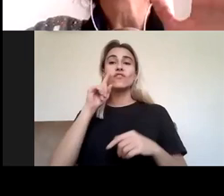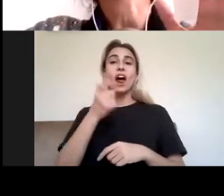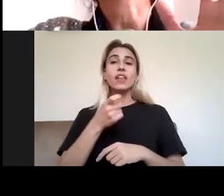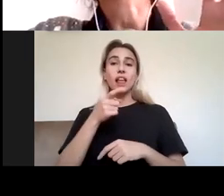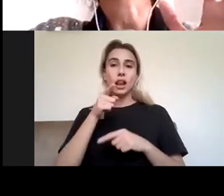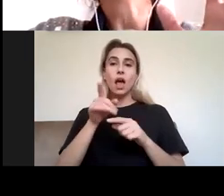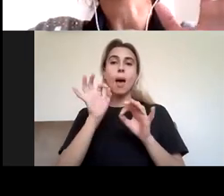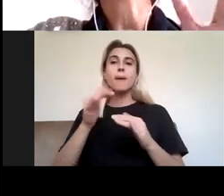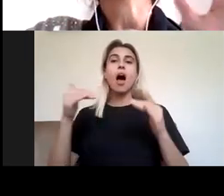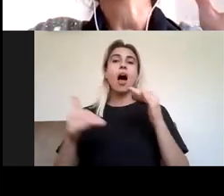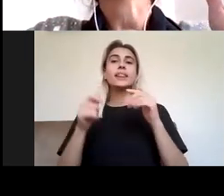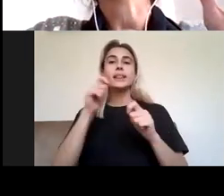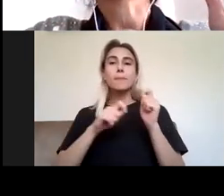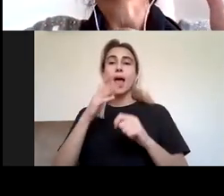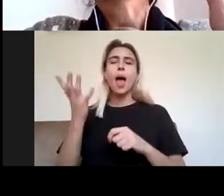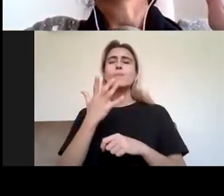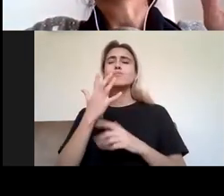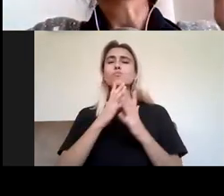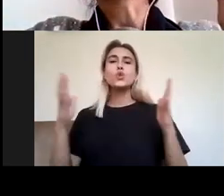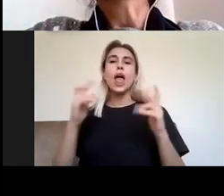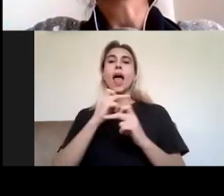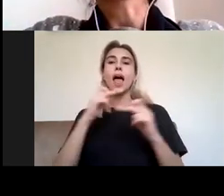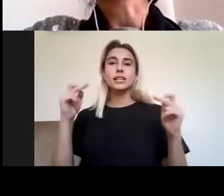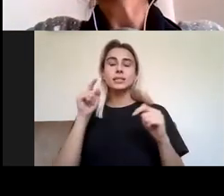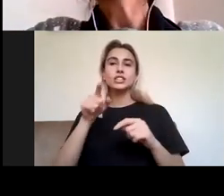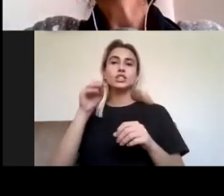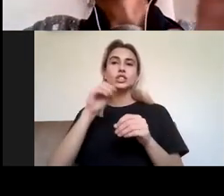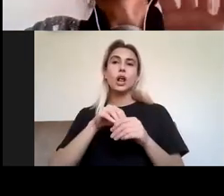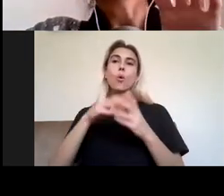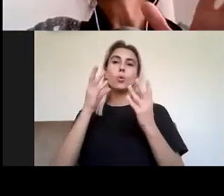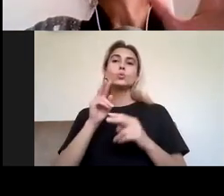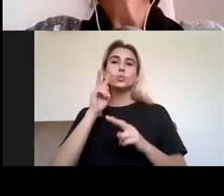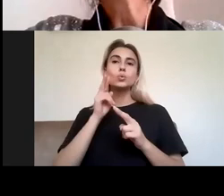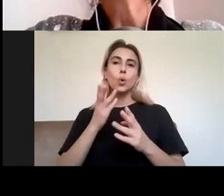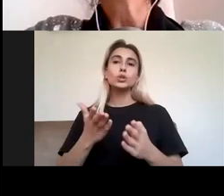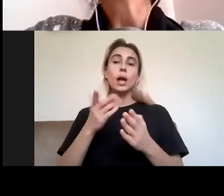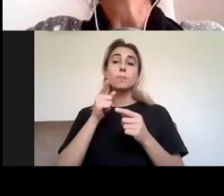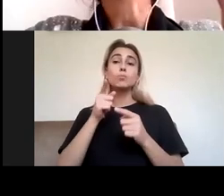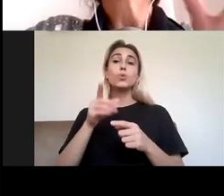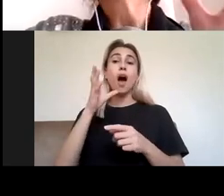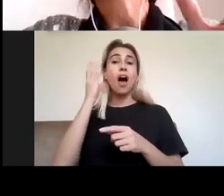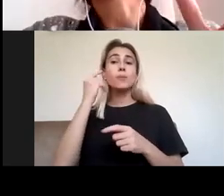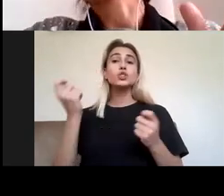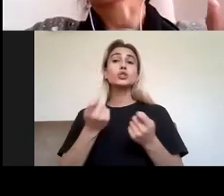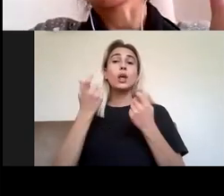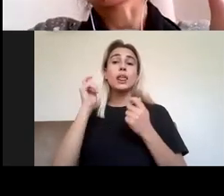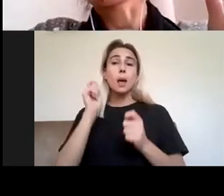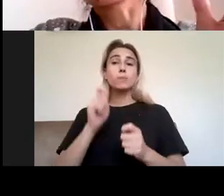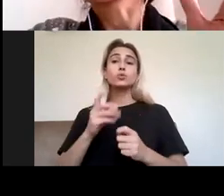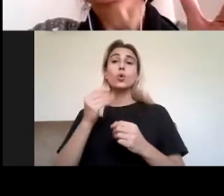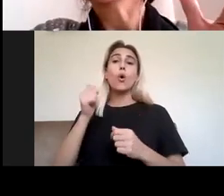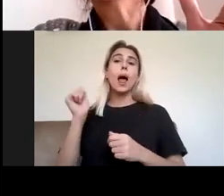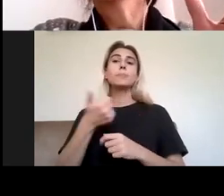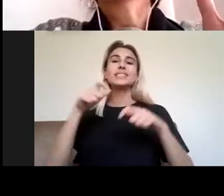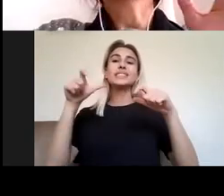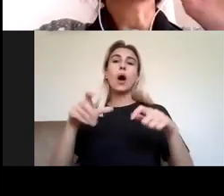hem de altyapı anlamında tabii ki en büyük eksiklikleri barındırdığını göreceğiz. Bu anlamda çalışma yapılacak çok önemli bir saha olarak da görüyorum